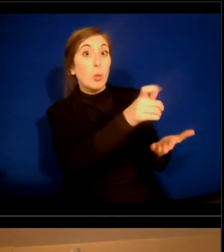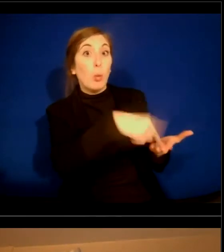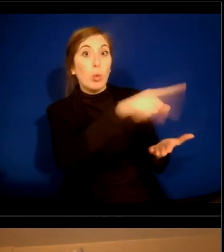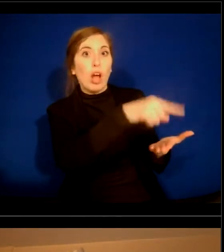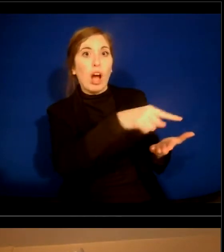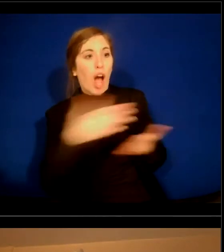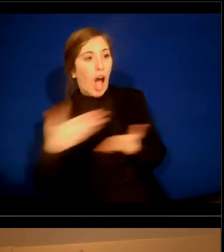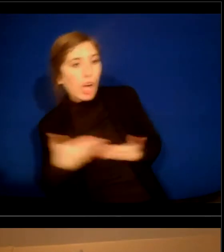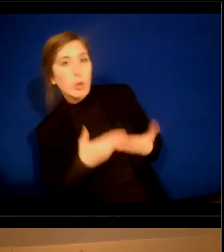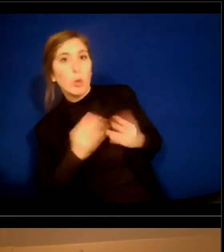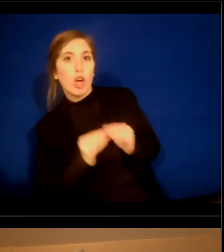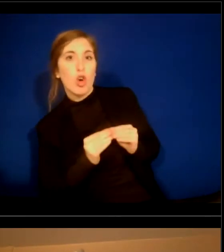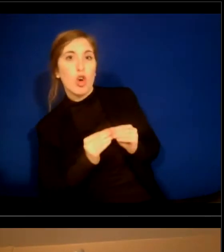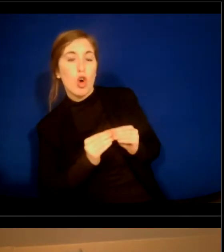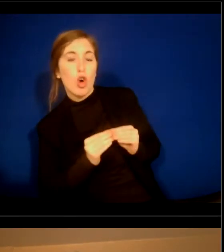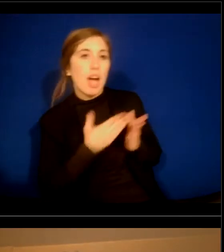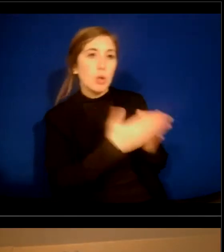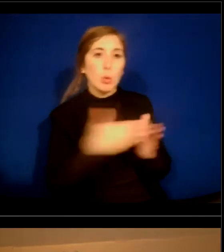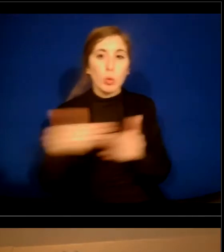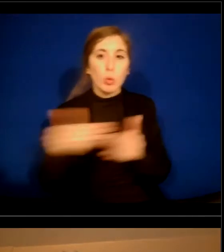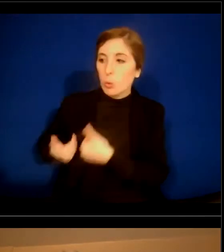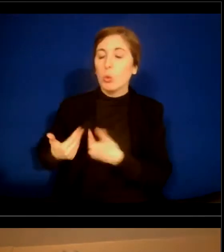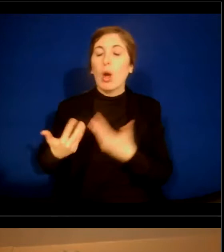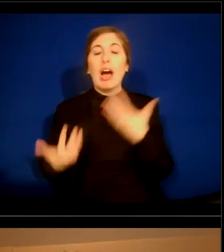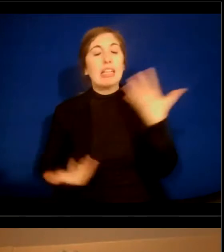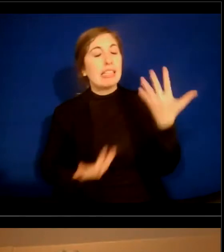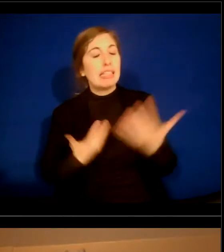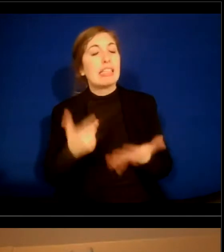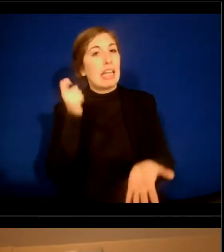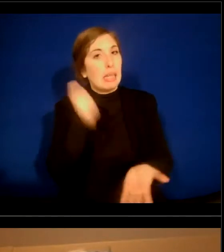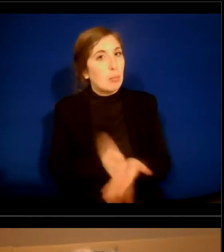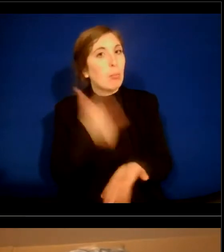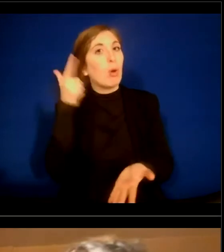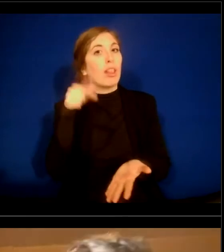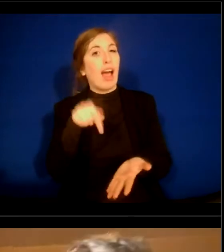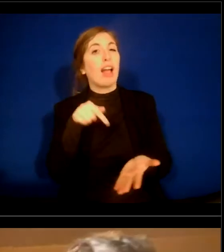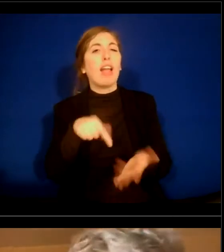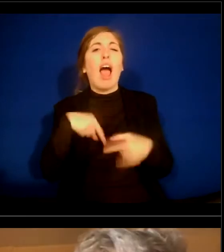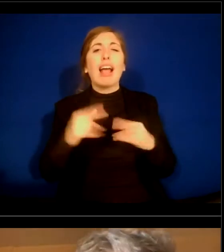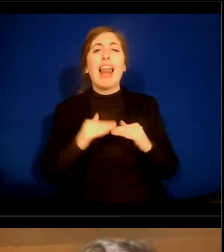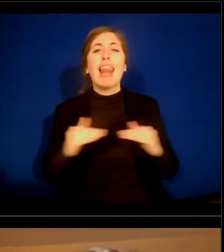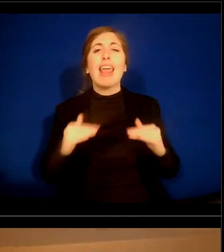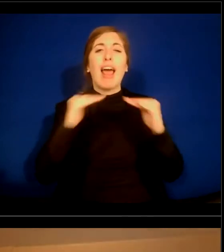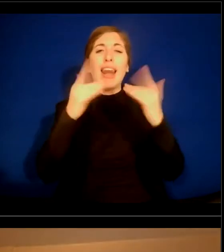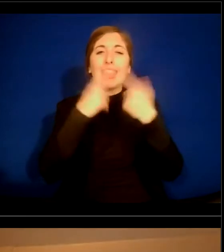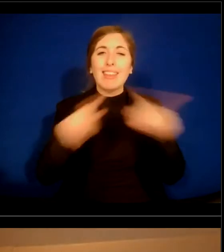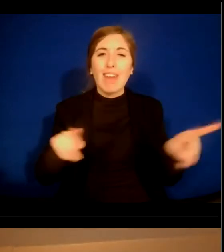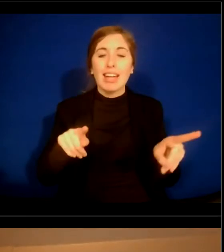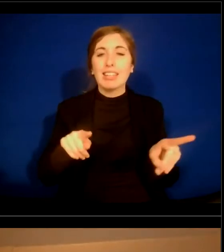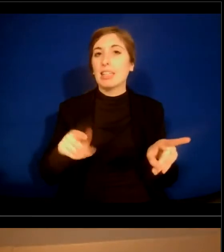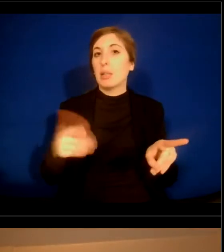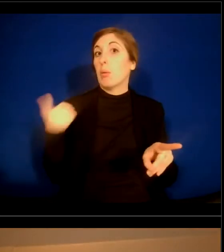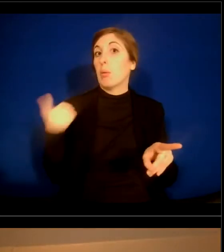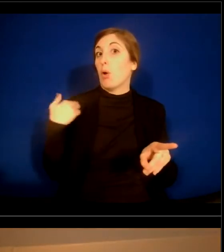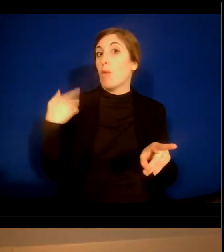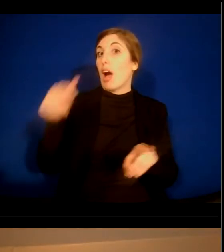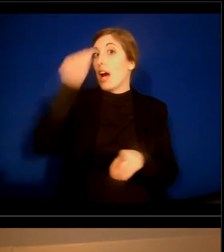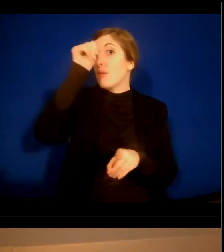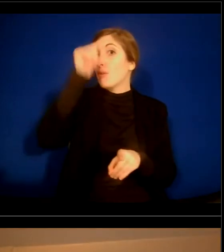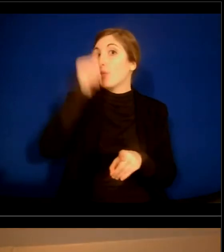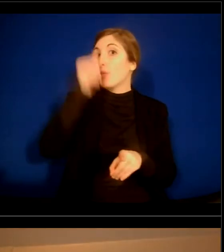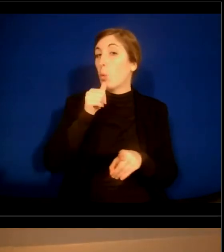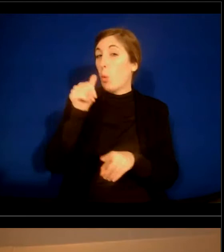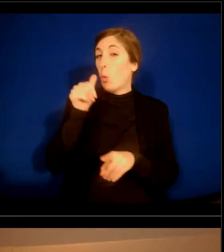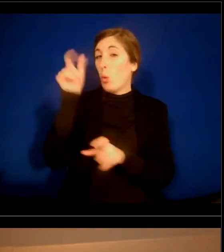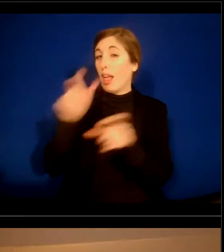molto importante e a vari livelli. Mi viene in mente che fra le figure che tu hai elencato, adesso stasera non abbiamo con